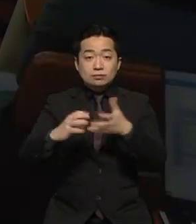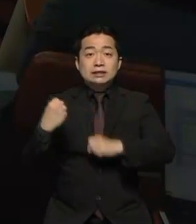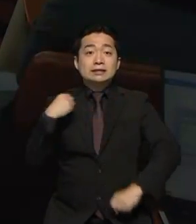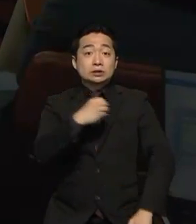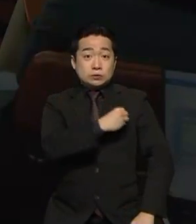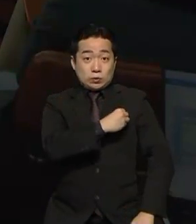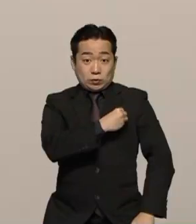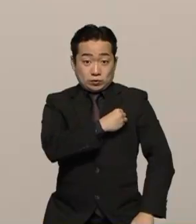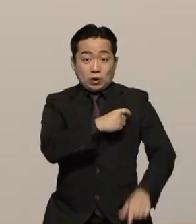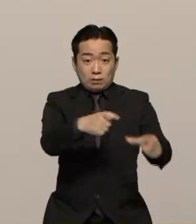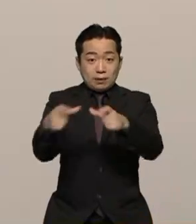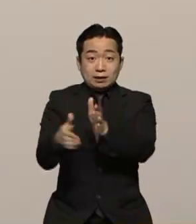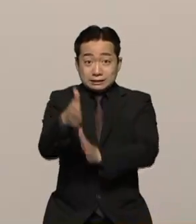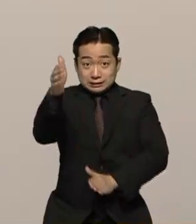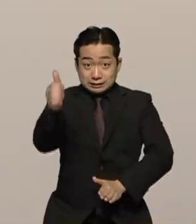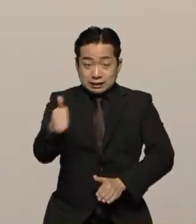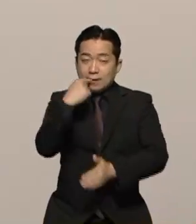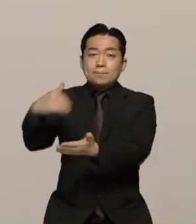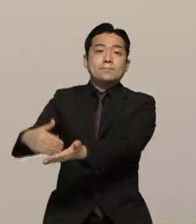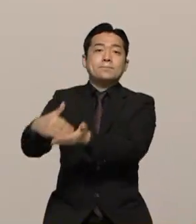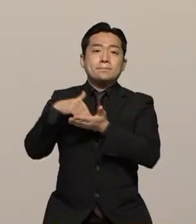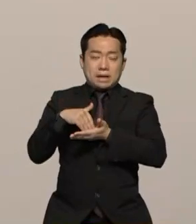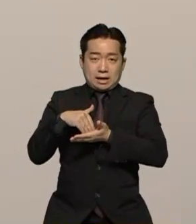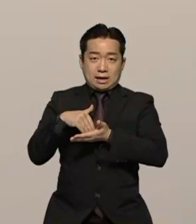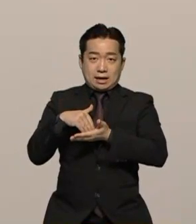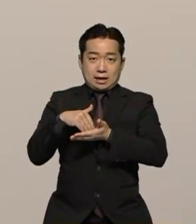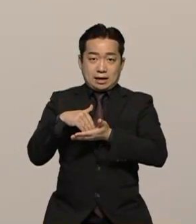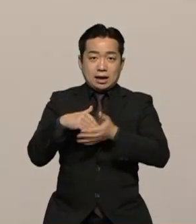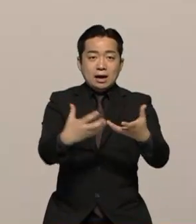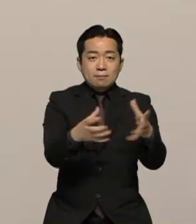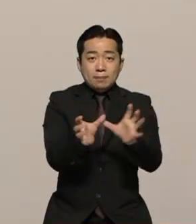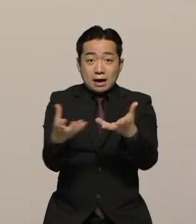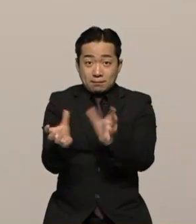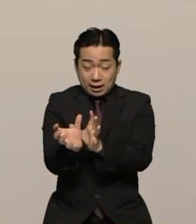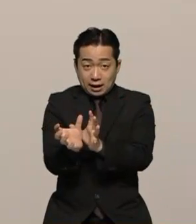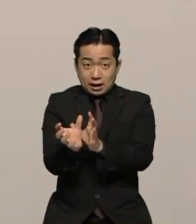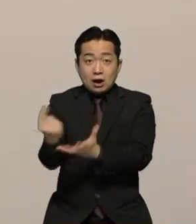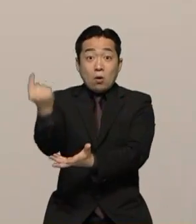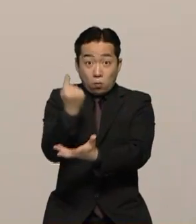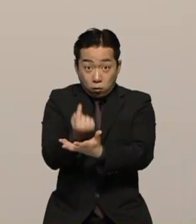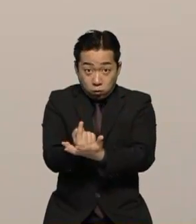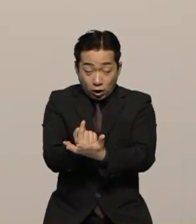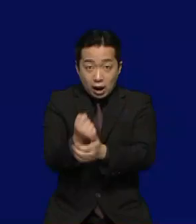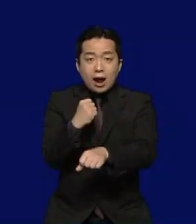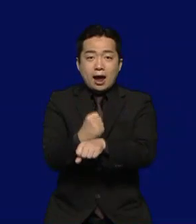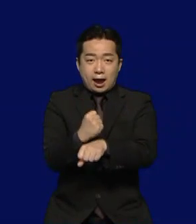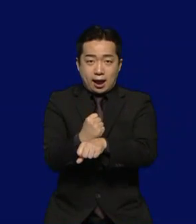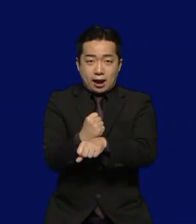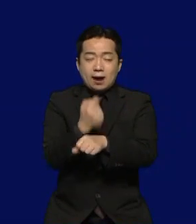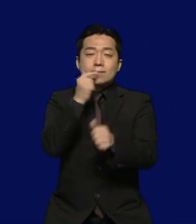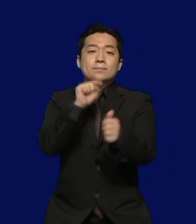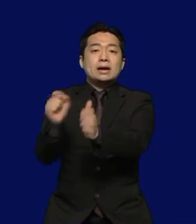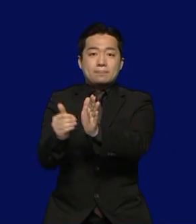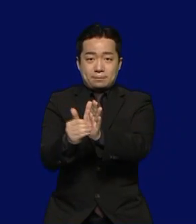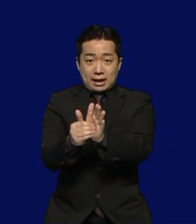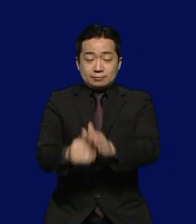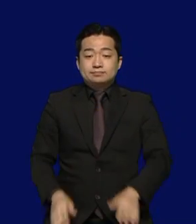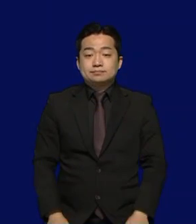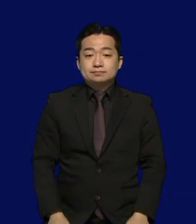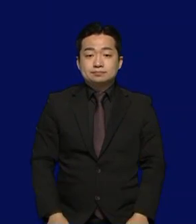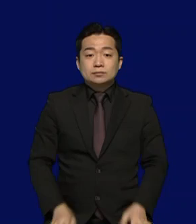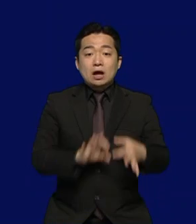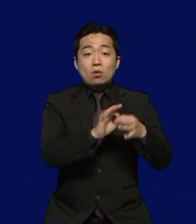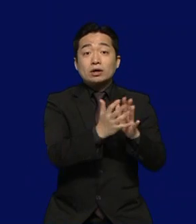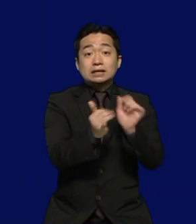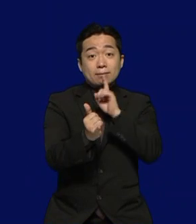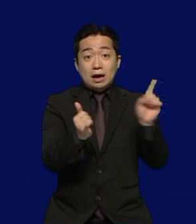소속 광역자치단체장들의 건의를 받아들여 TF 설치를 직접 지시했다는 겁니다. 당선인 측 핵심 관계자는